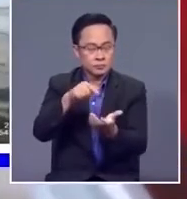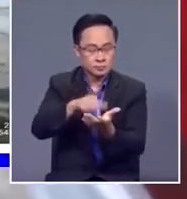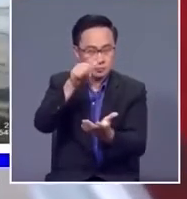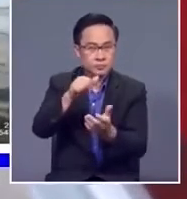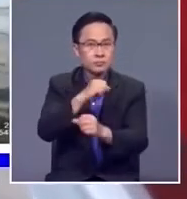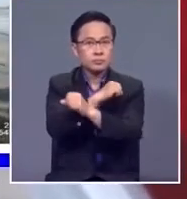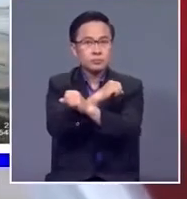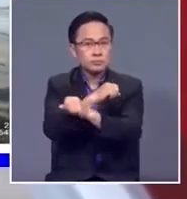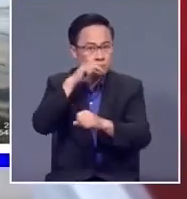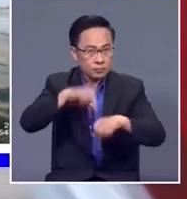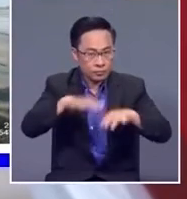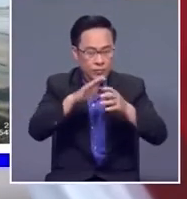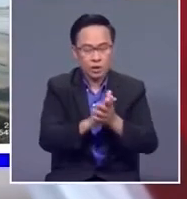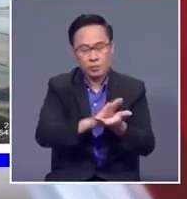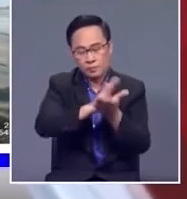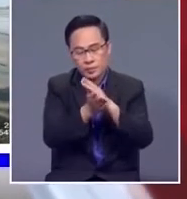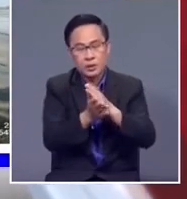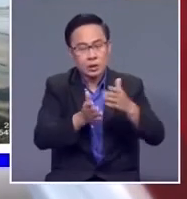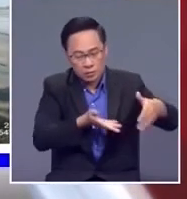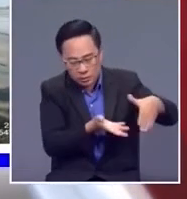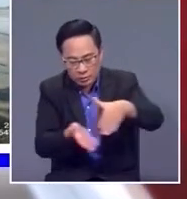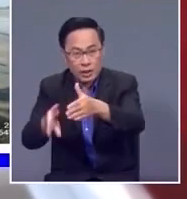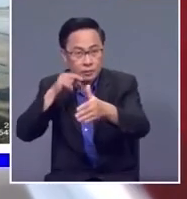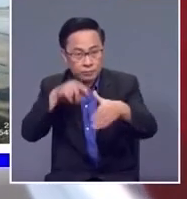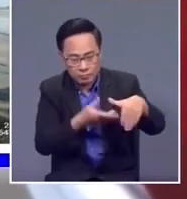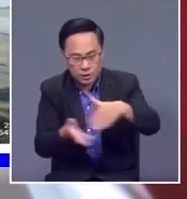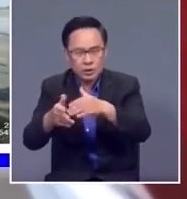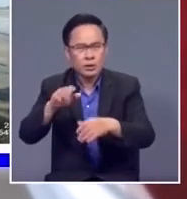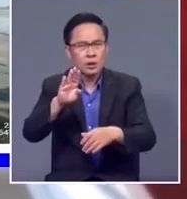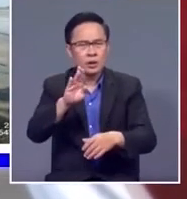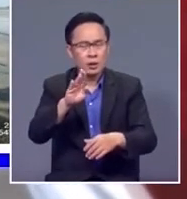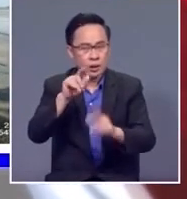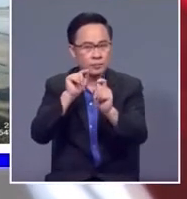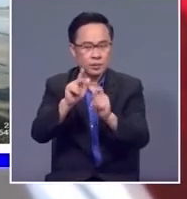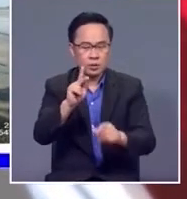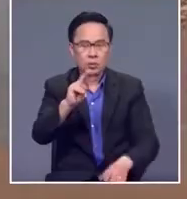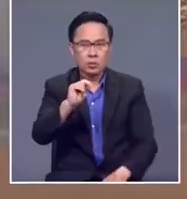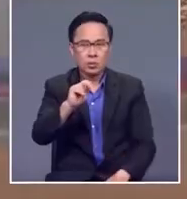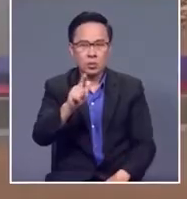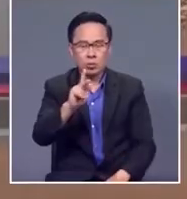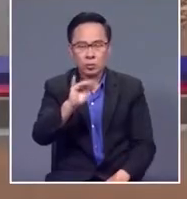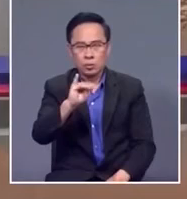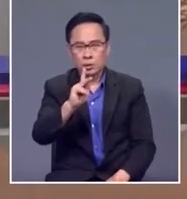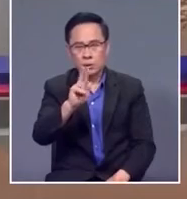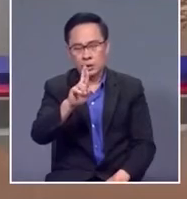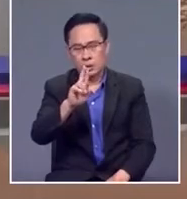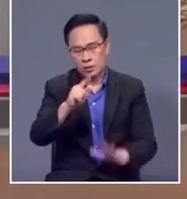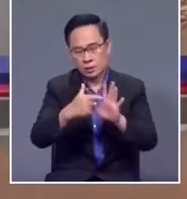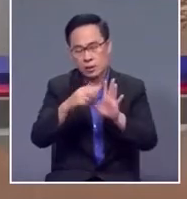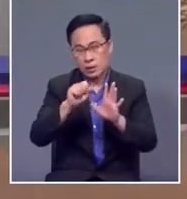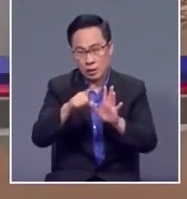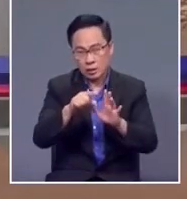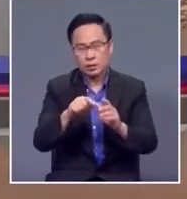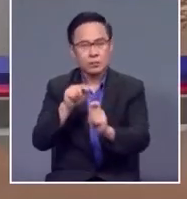ระบายมาทางนี้นะครับก็เลยมีโครงการนี้แล้วก็ได้ประโยชน์กับชาวพิษณุโลกโดยเฉพาะอำเภอบางกำเนี่ยแล้วก็อำเภอพรมพิรามส่วนหนึ่ง